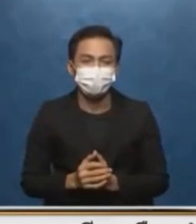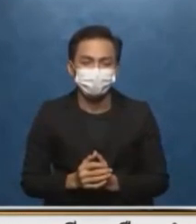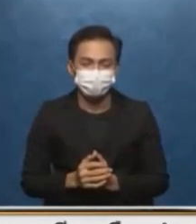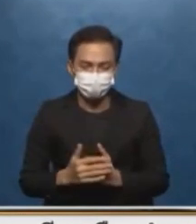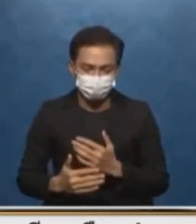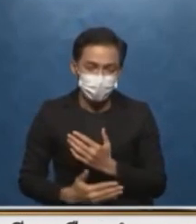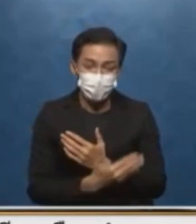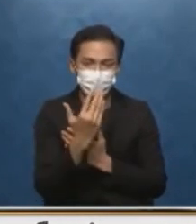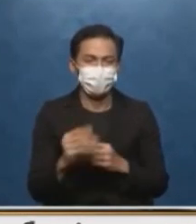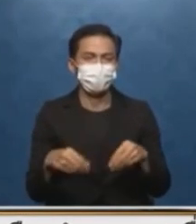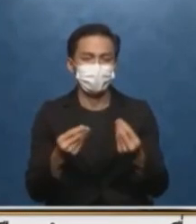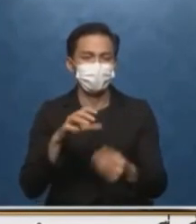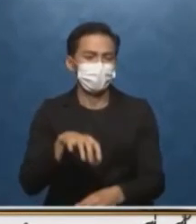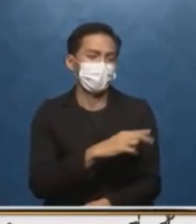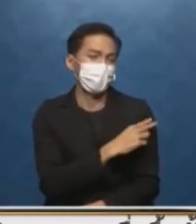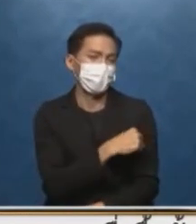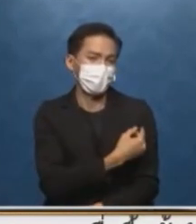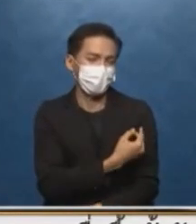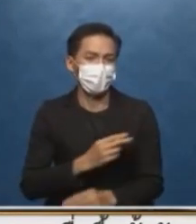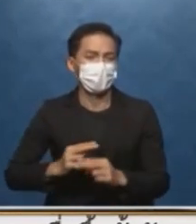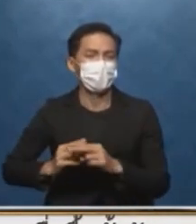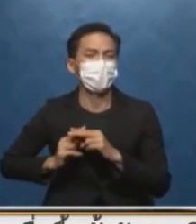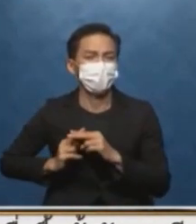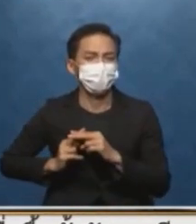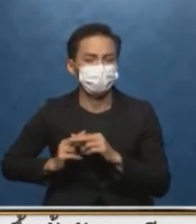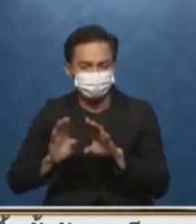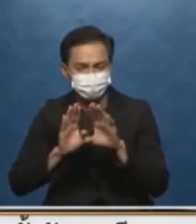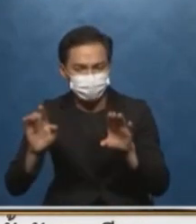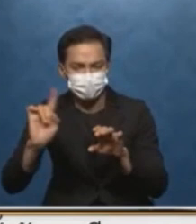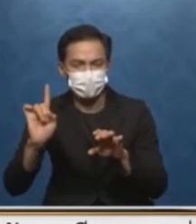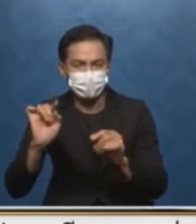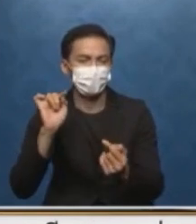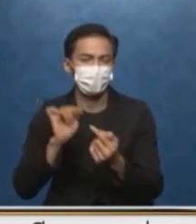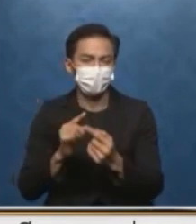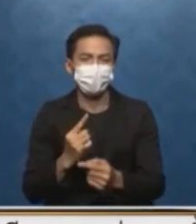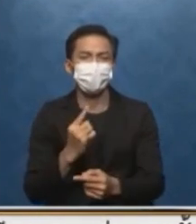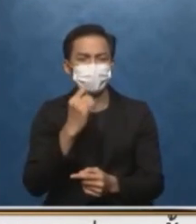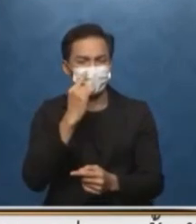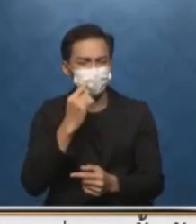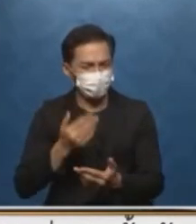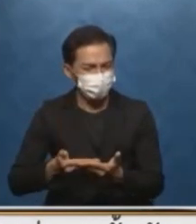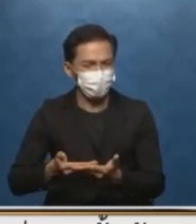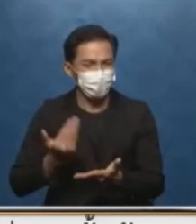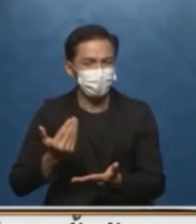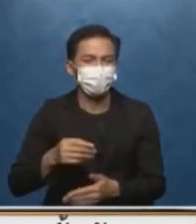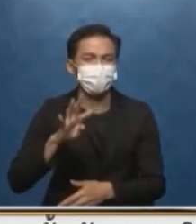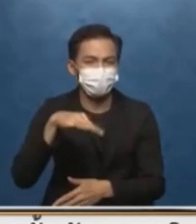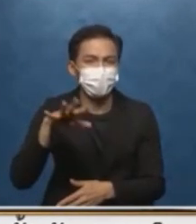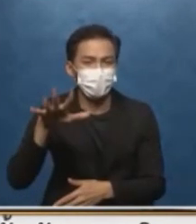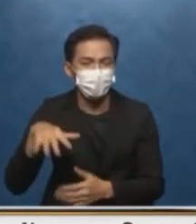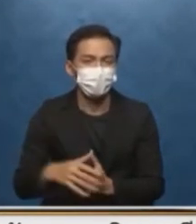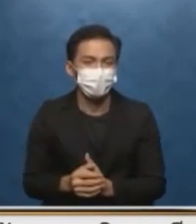าบาลเอกชนโกงราคาในการตรวจเชื้อ 4,000 5,000 ถือว่าเยอะมากนะคะในวิกฤต